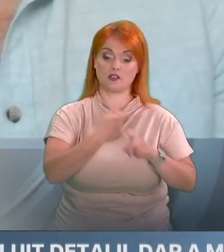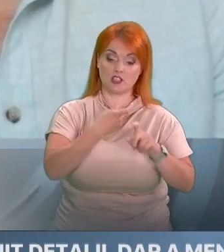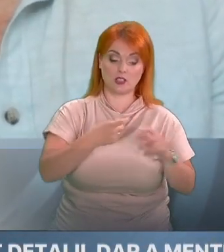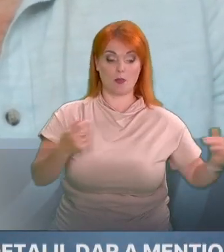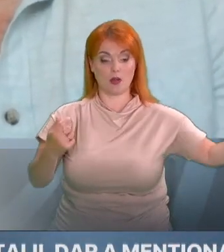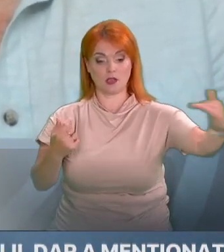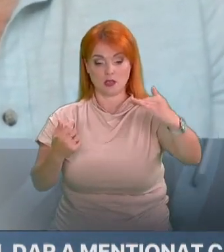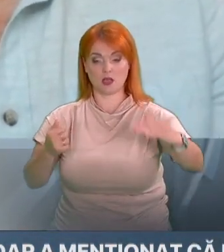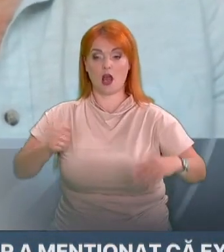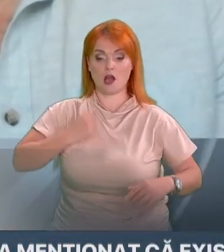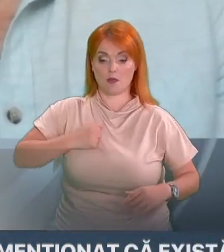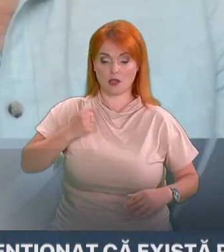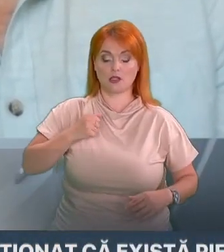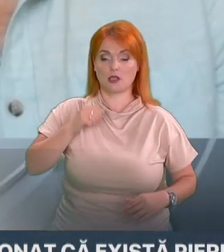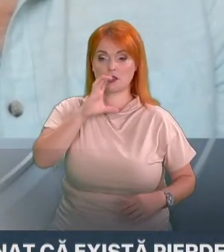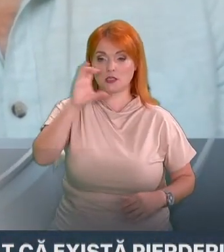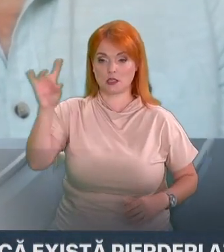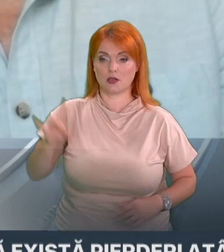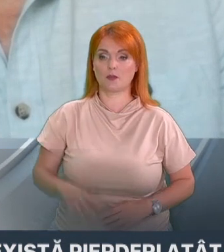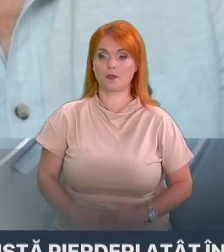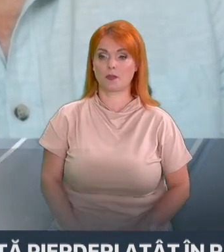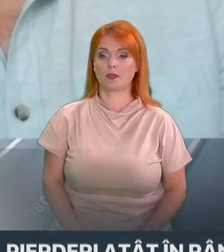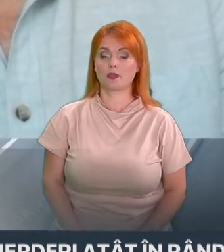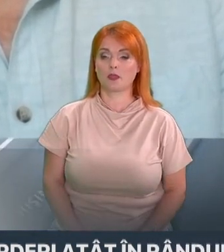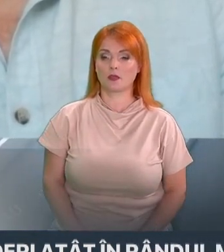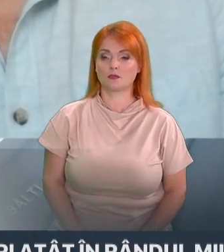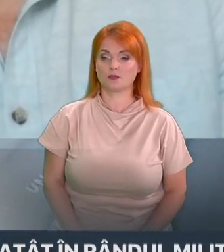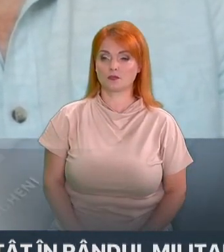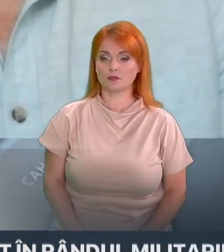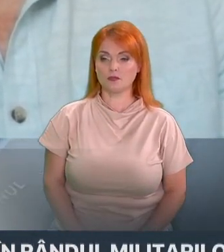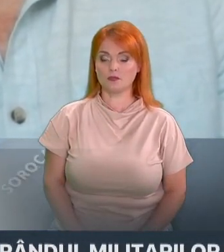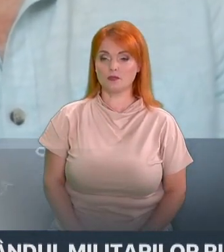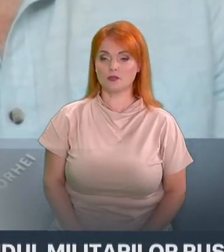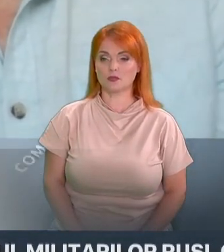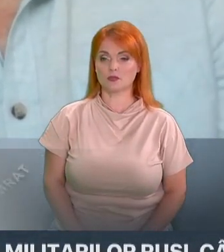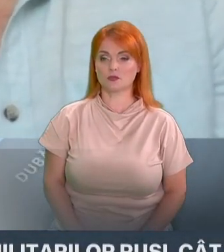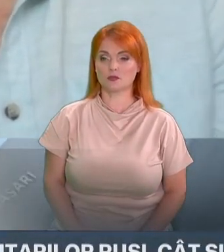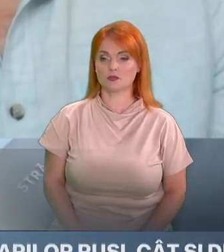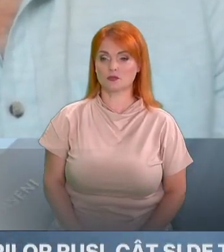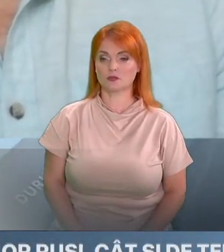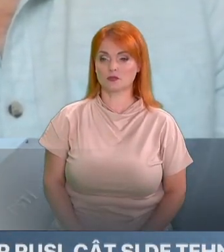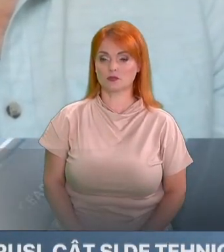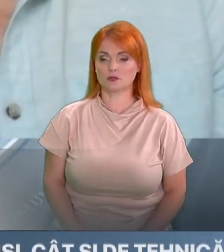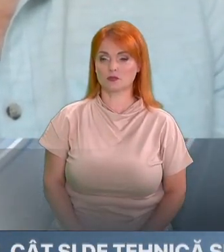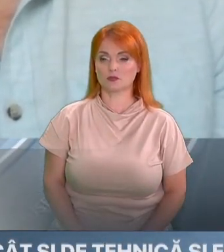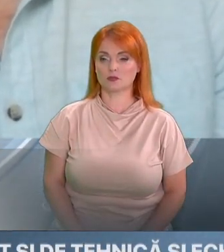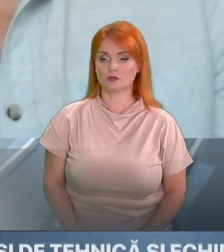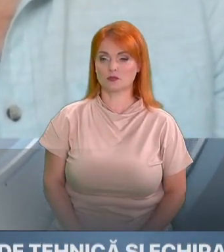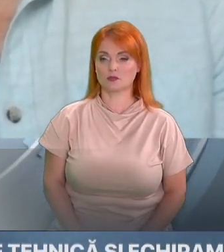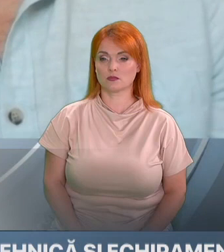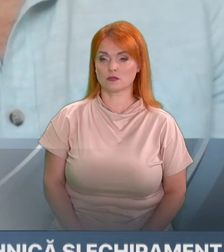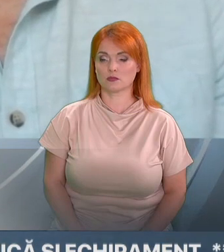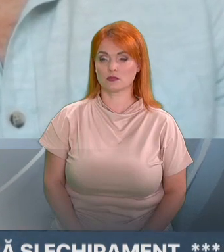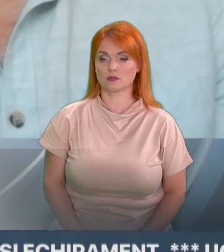deja a treia săptămână, se lupta una la una cu Germania nazistă. Ca urmare, în câteva săptămâni,